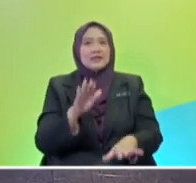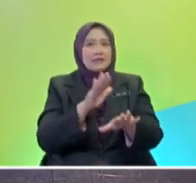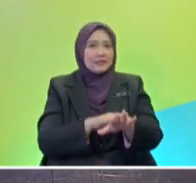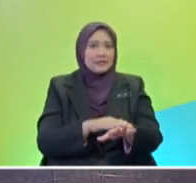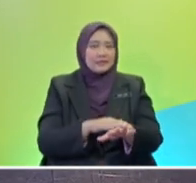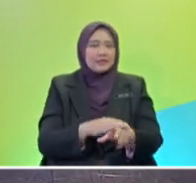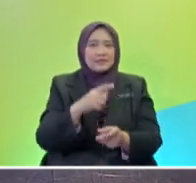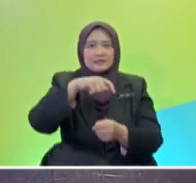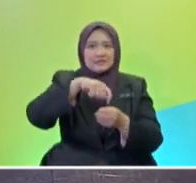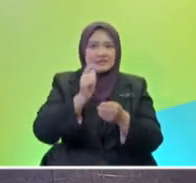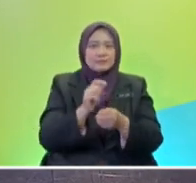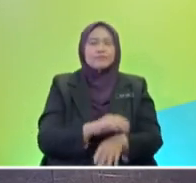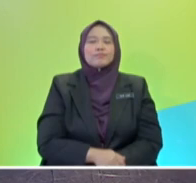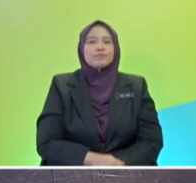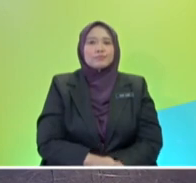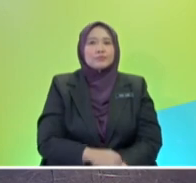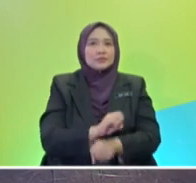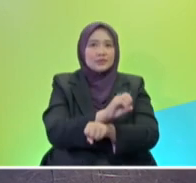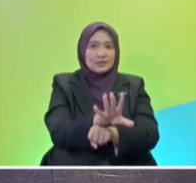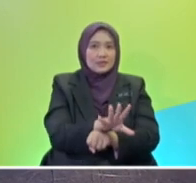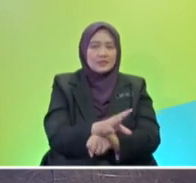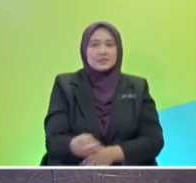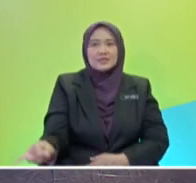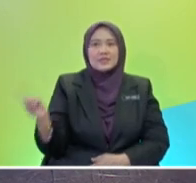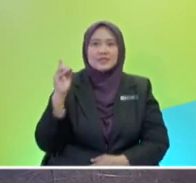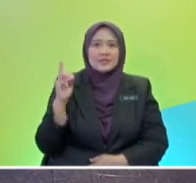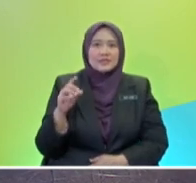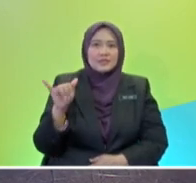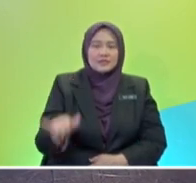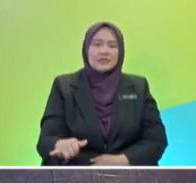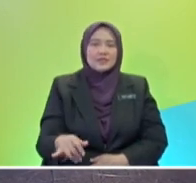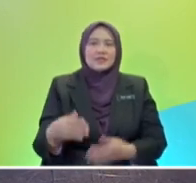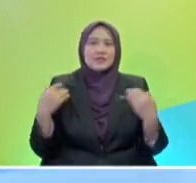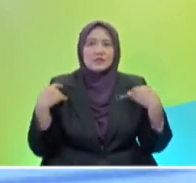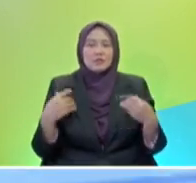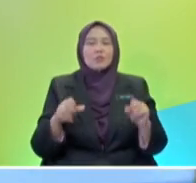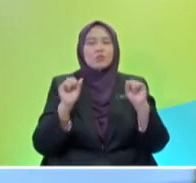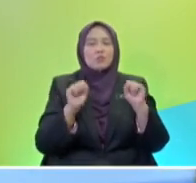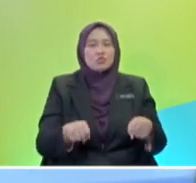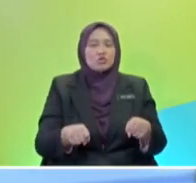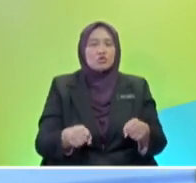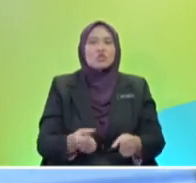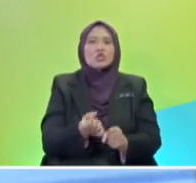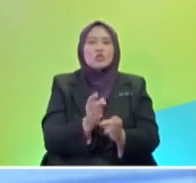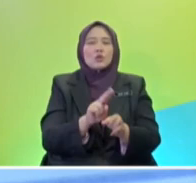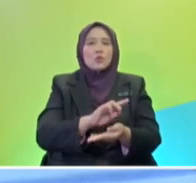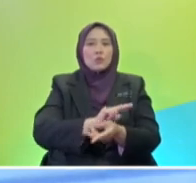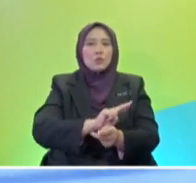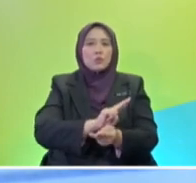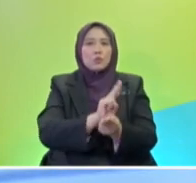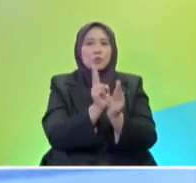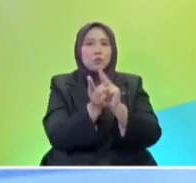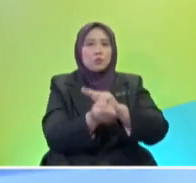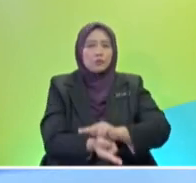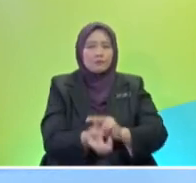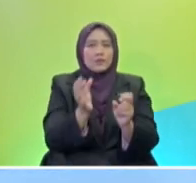yang terlibat dalam activity ini yang ini dia sudah mengubah bentuk objek di tangan saya jadi